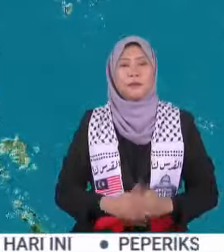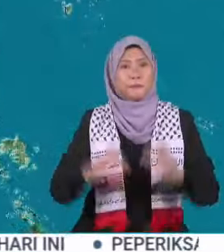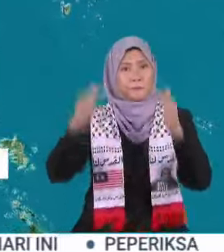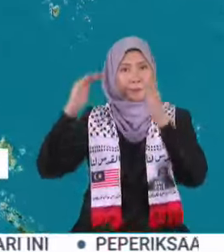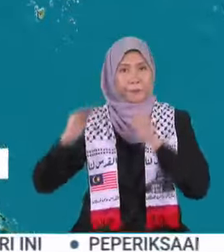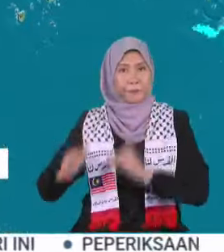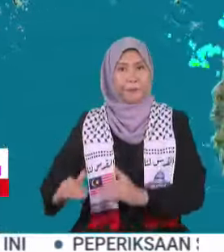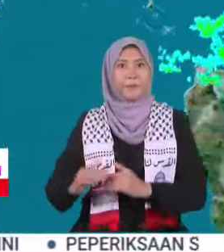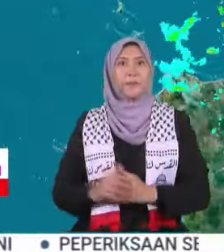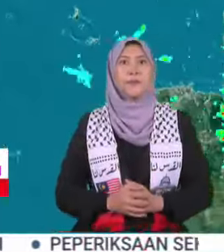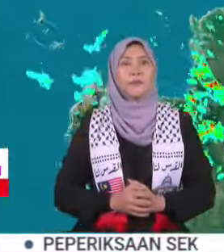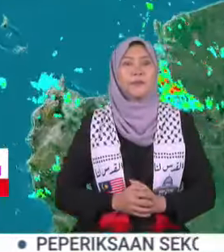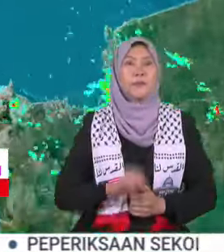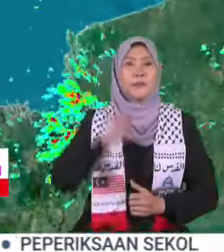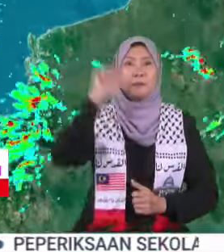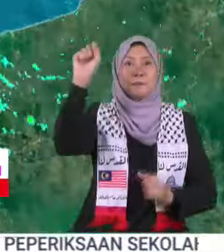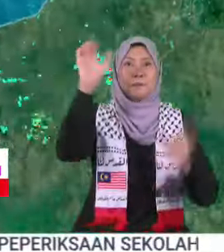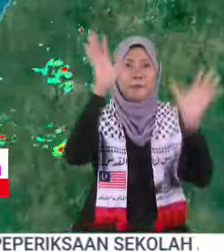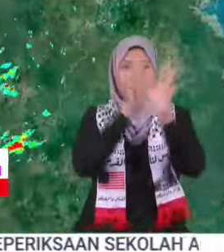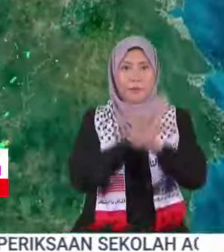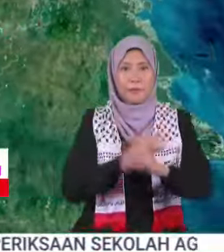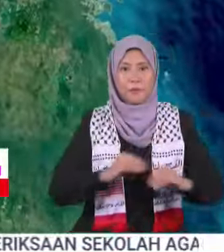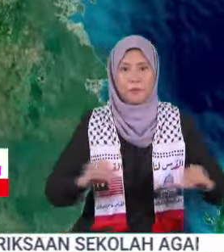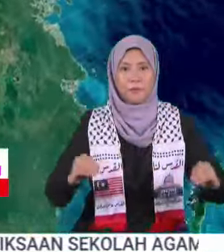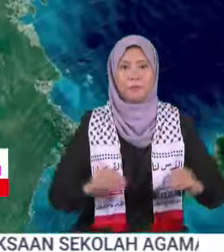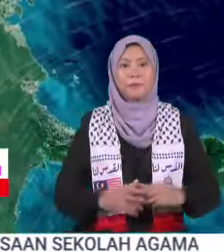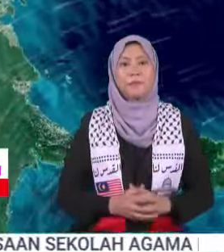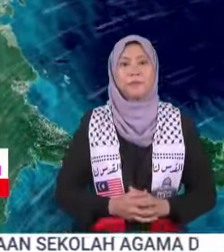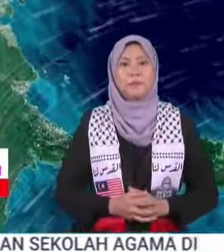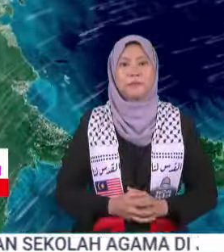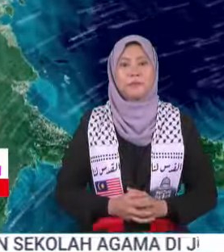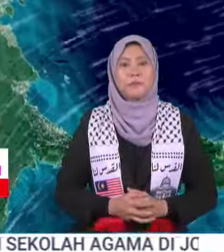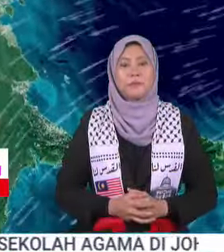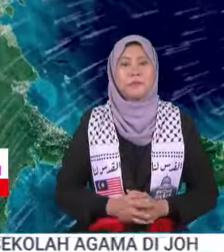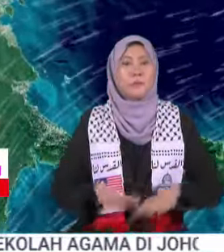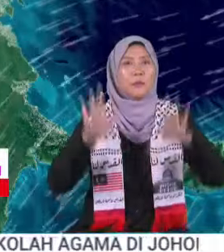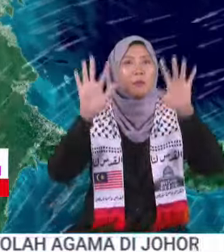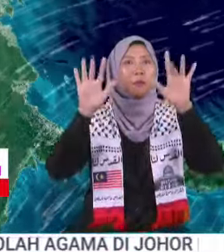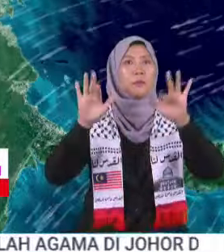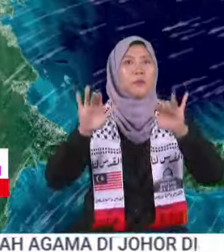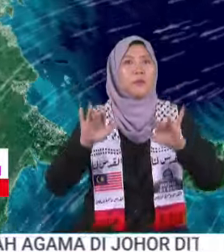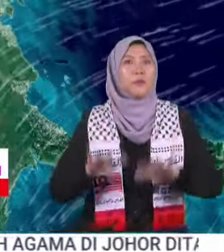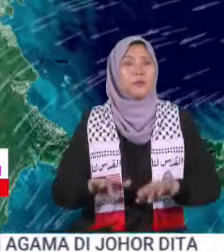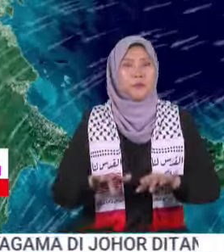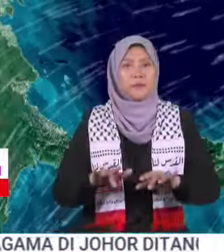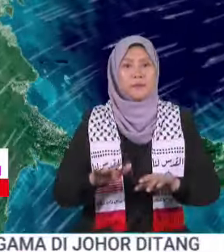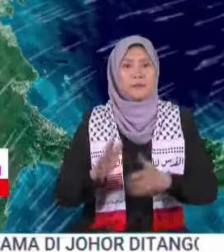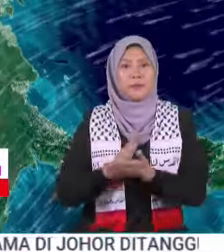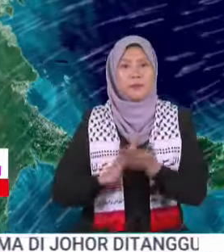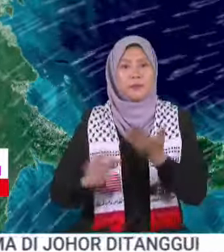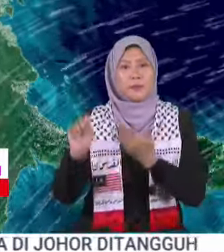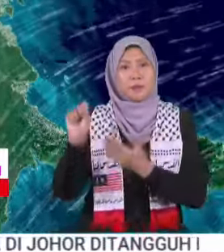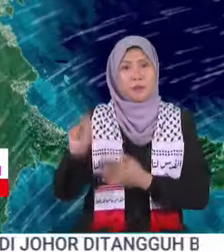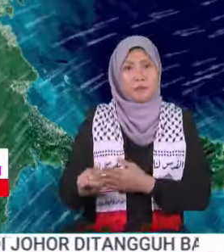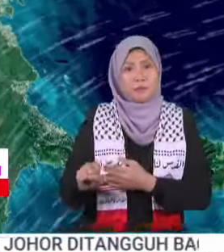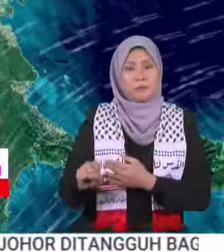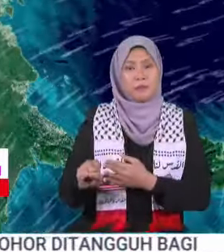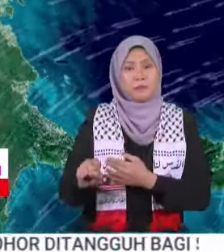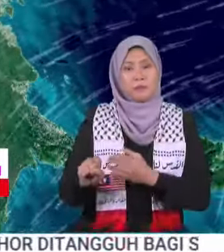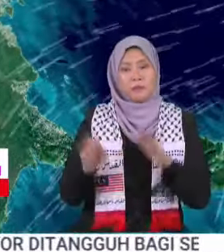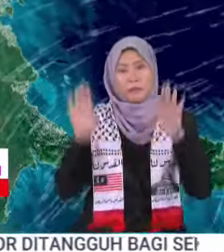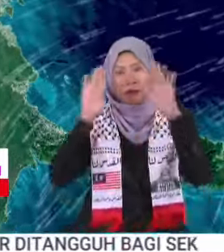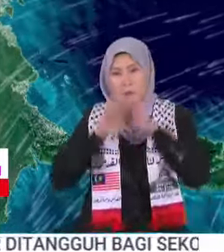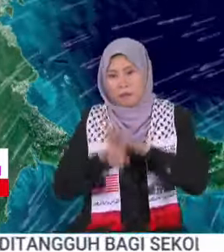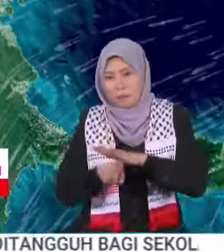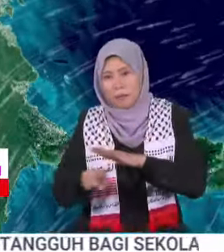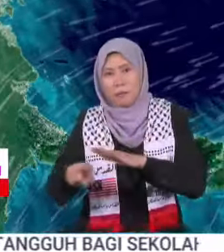cuaca di Sabah dan Sarawak pada ketika ini keadaan cuaca lembab di Sarawak tertumpu di sekitar bahagian Selatan pedalaman